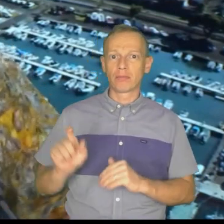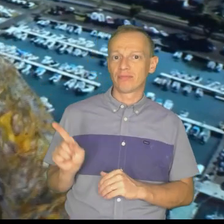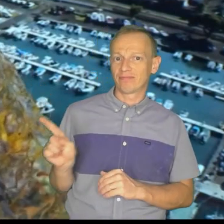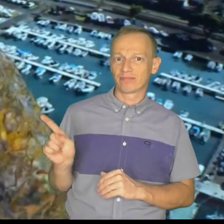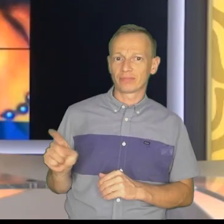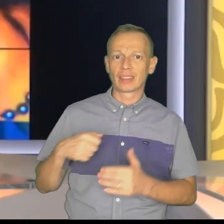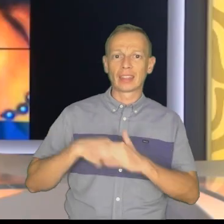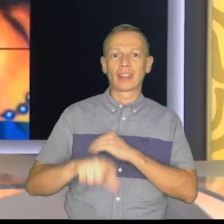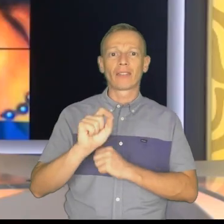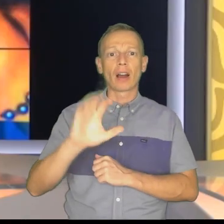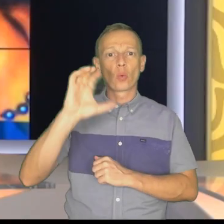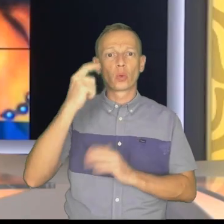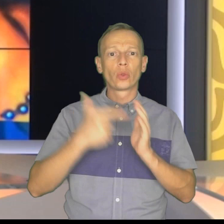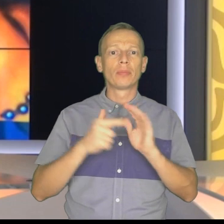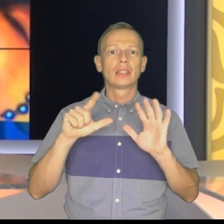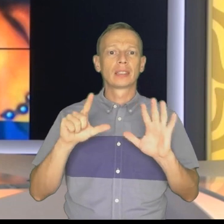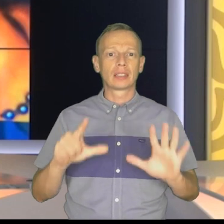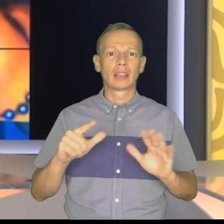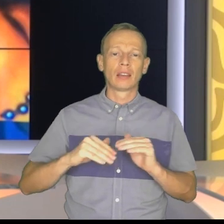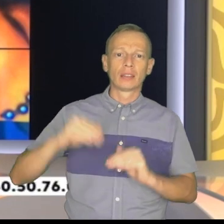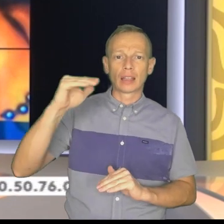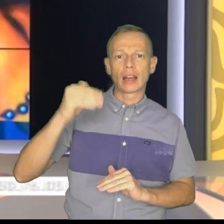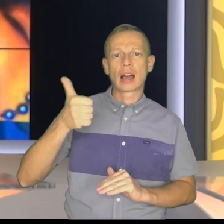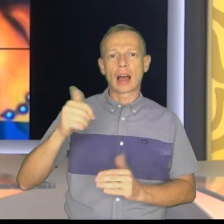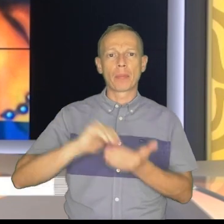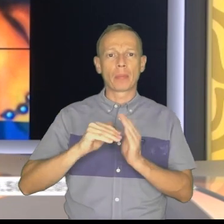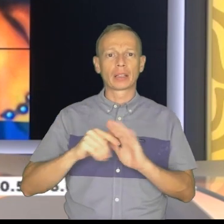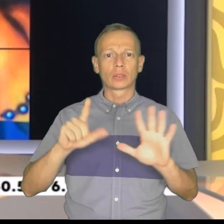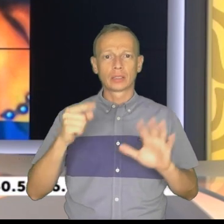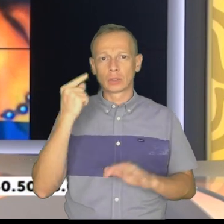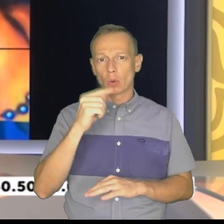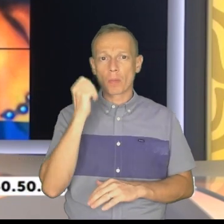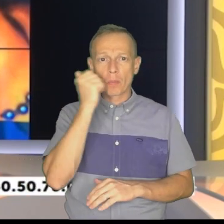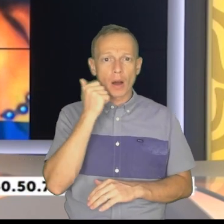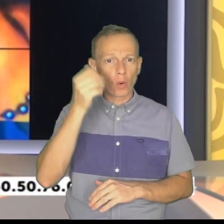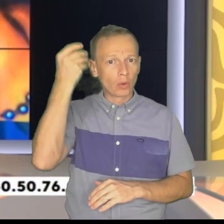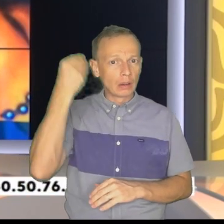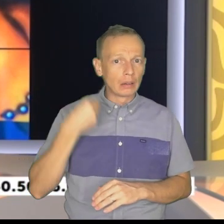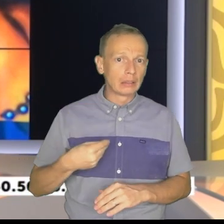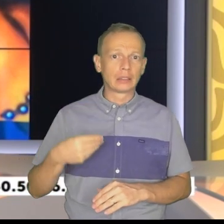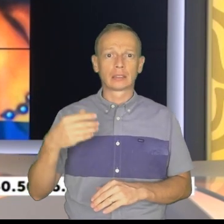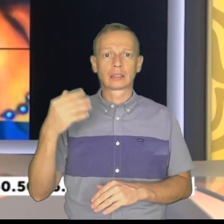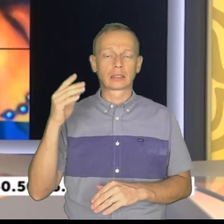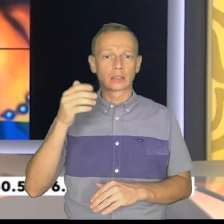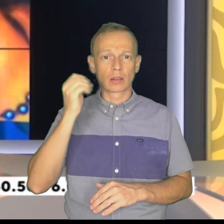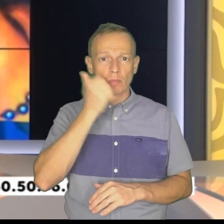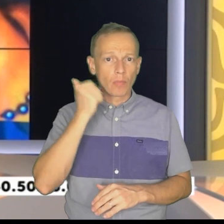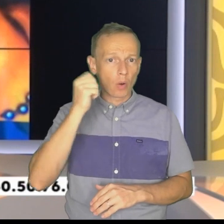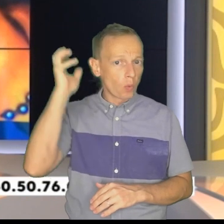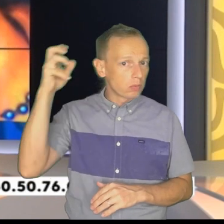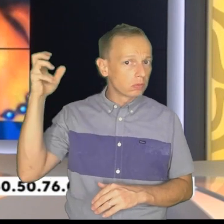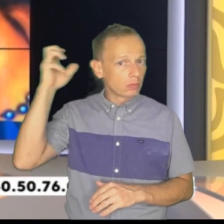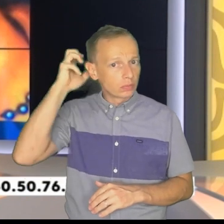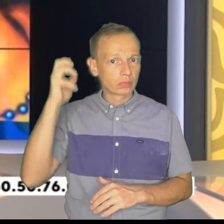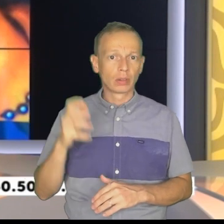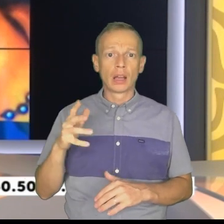Tinoruam Hirao, né le 20 août 2007 à Papeete, taille 1m68-70, yeux marrons, cheveux lisses, bruns, mi-longs, coiffés